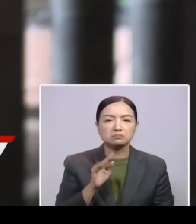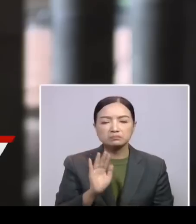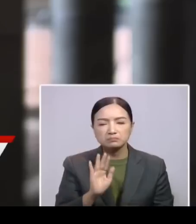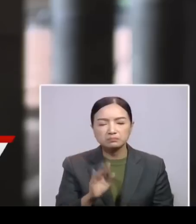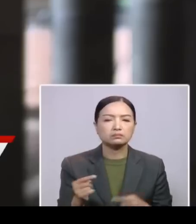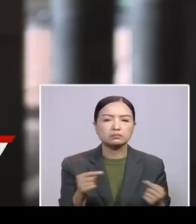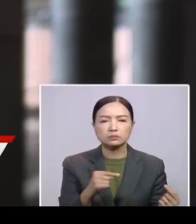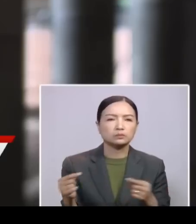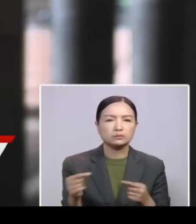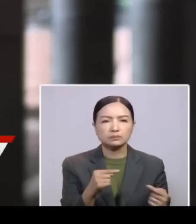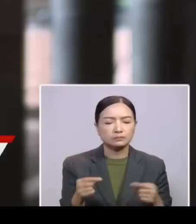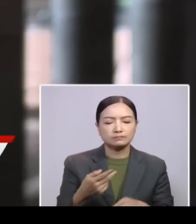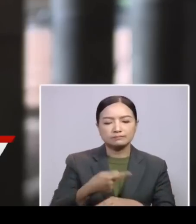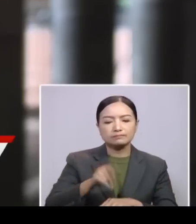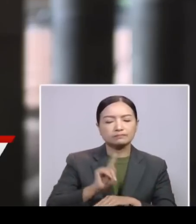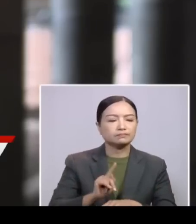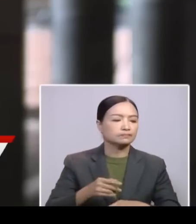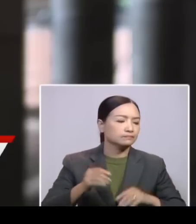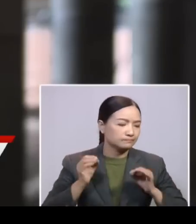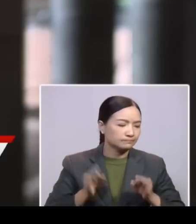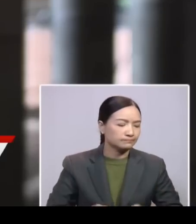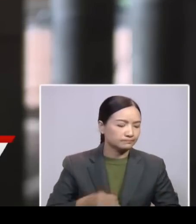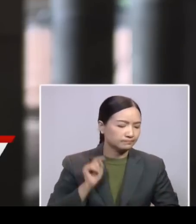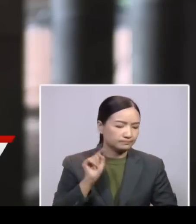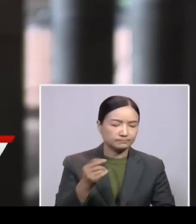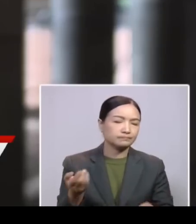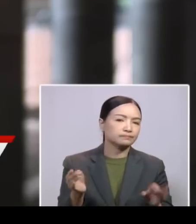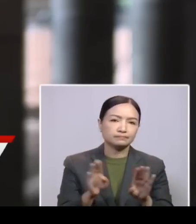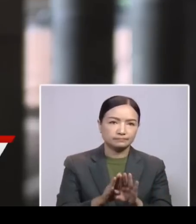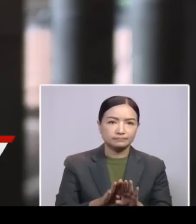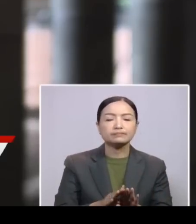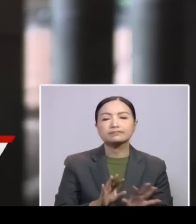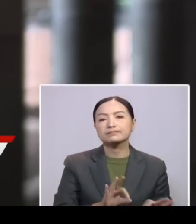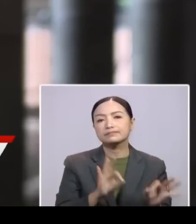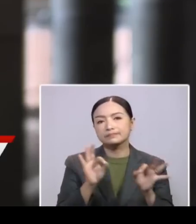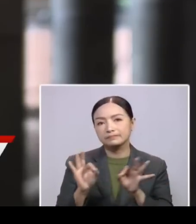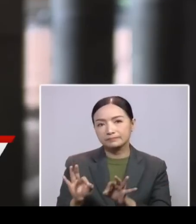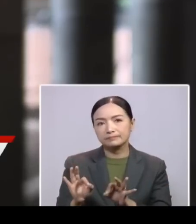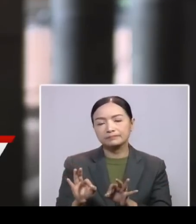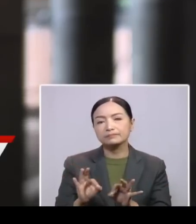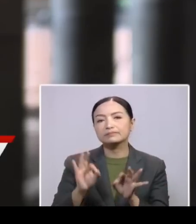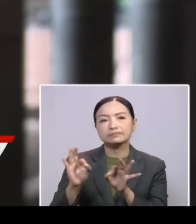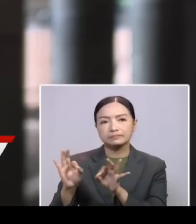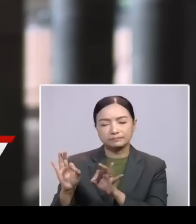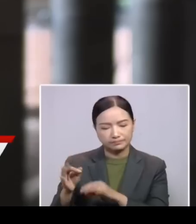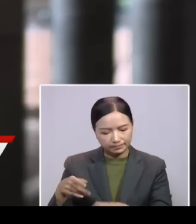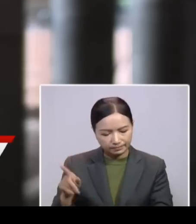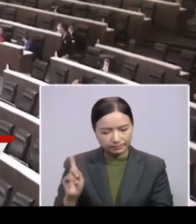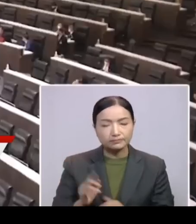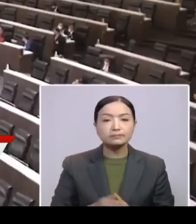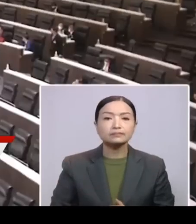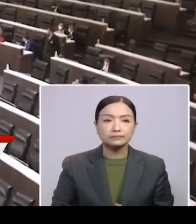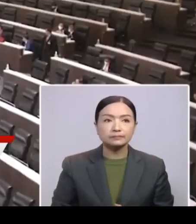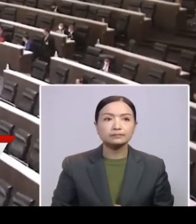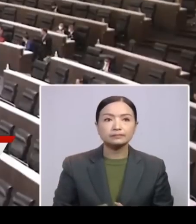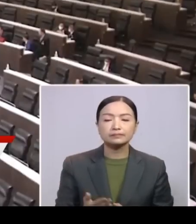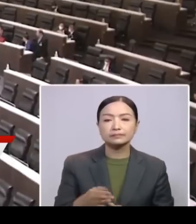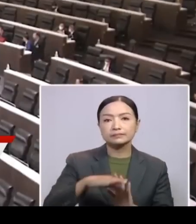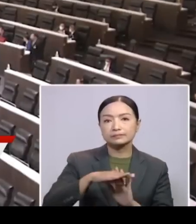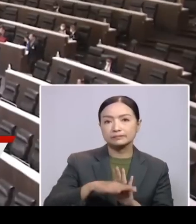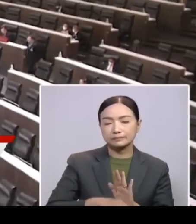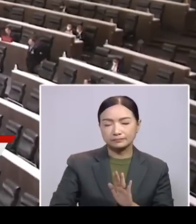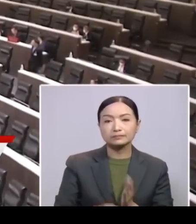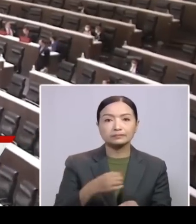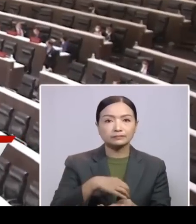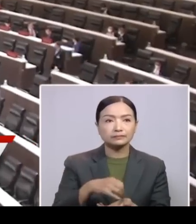กเถียงกันในที่สุดประธานตัดสินใจค่ะสั่งปิดประชุมไปแล้วก็เลื่อนการประชุมไปโดยไม่มีกำหนดค่ะมาไล่เรียงกันเลยนะคะสำหรับ